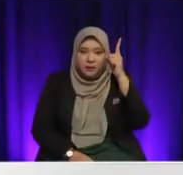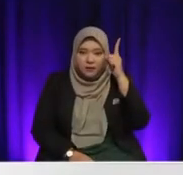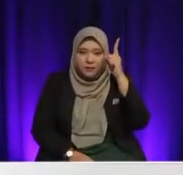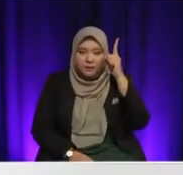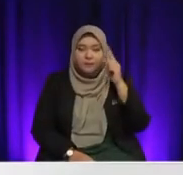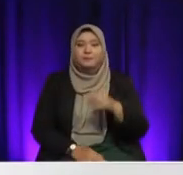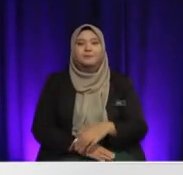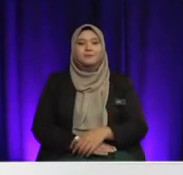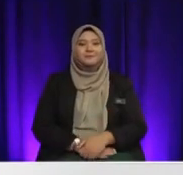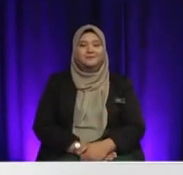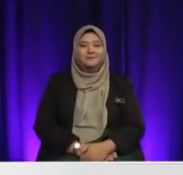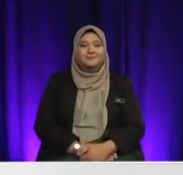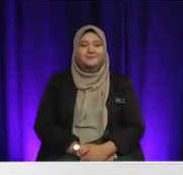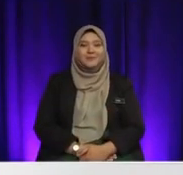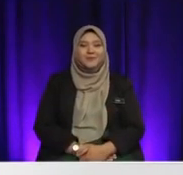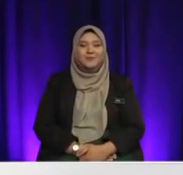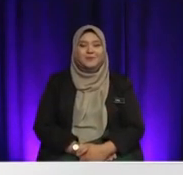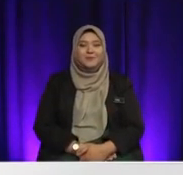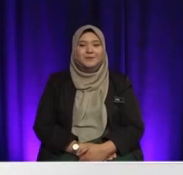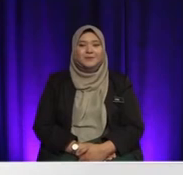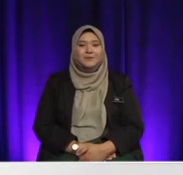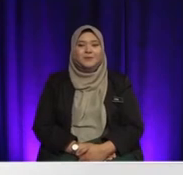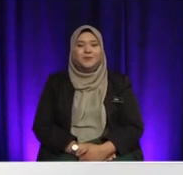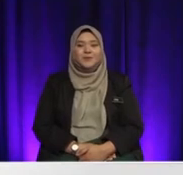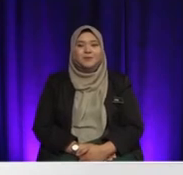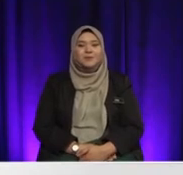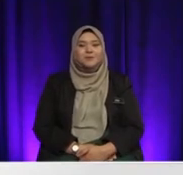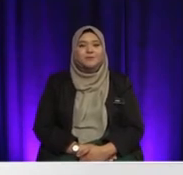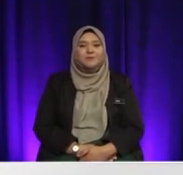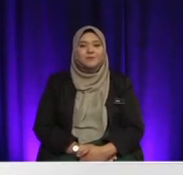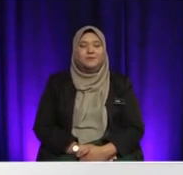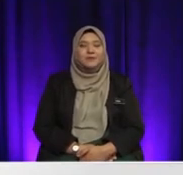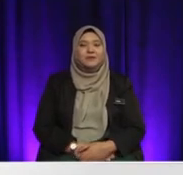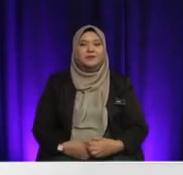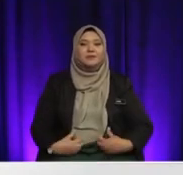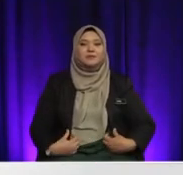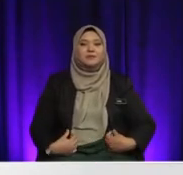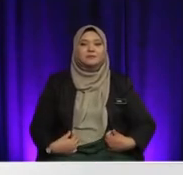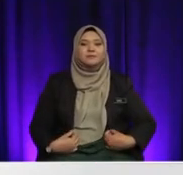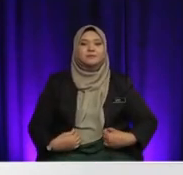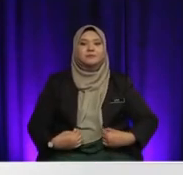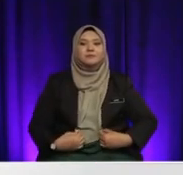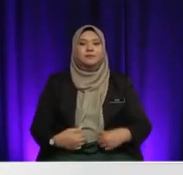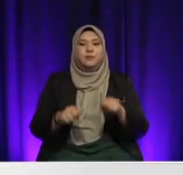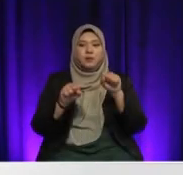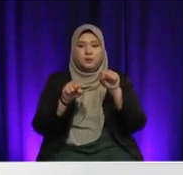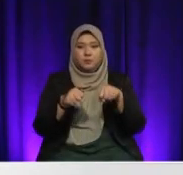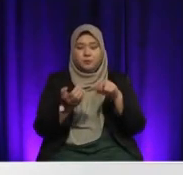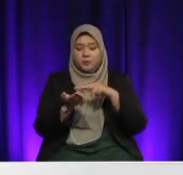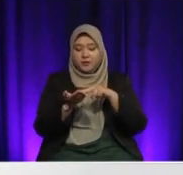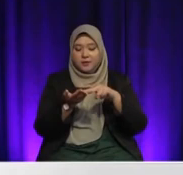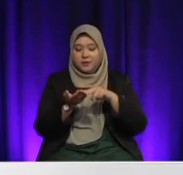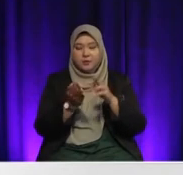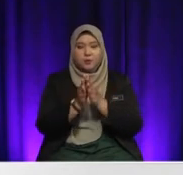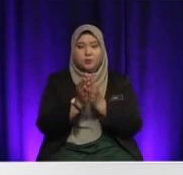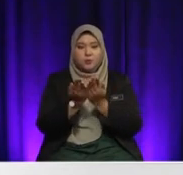pengetahuan masing-masing ataupun lakukan sebagai latihan pengukuhan lah orang katakan. Sebagai persediaan kepada peperiksaan. Saya buka balik maklumat kita ada.